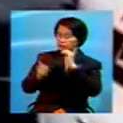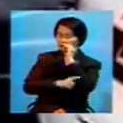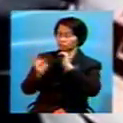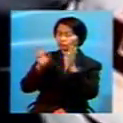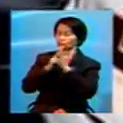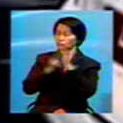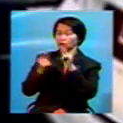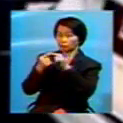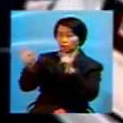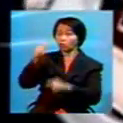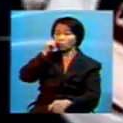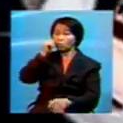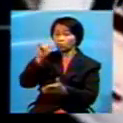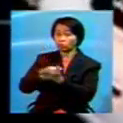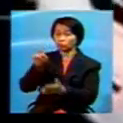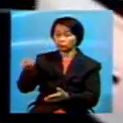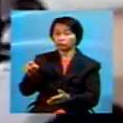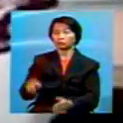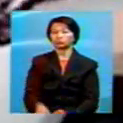undang-undang terhadap wanita